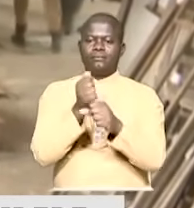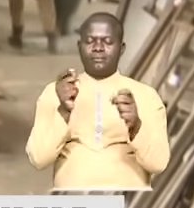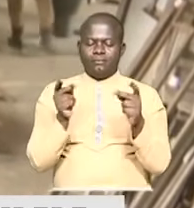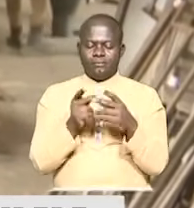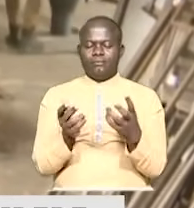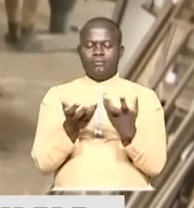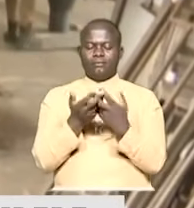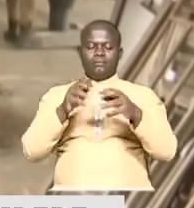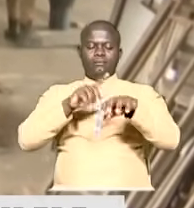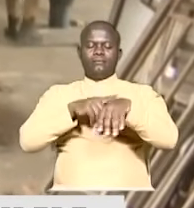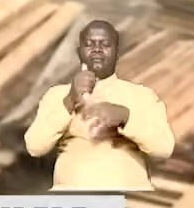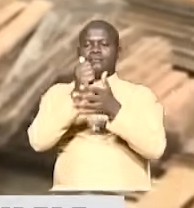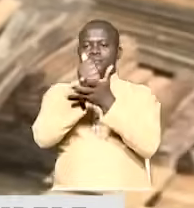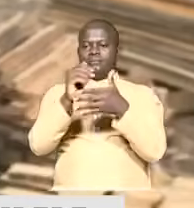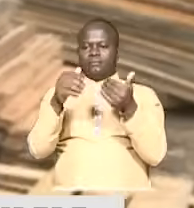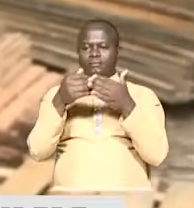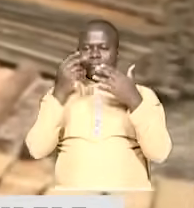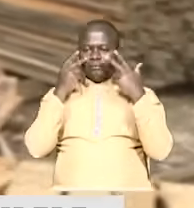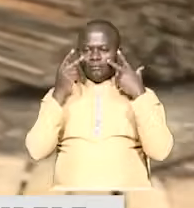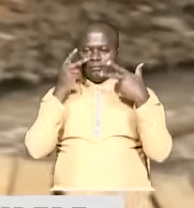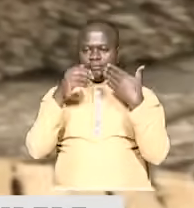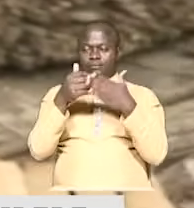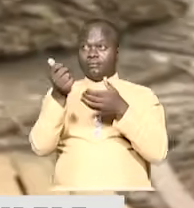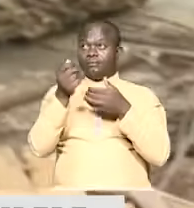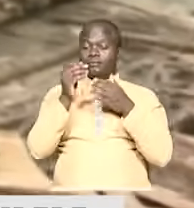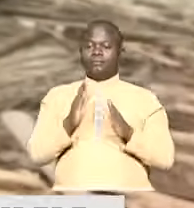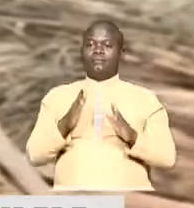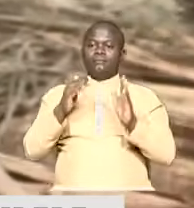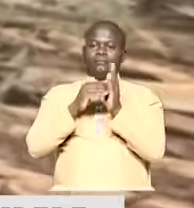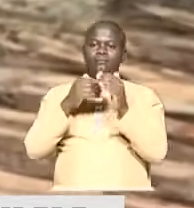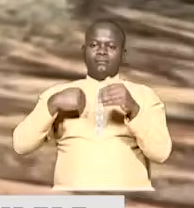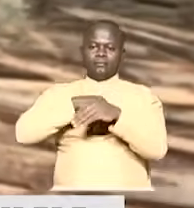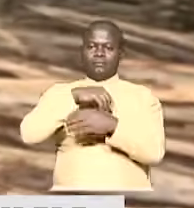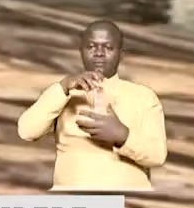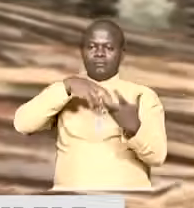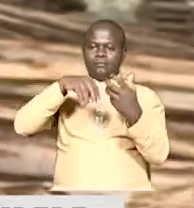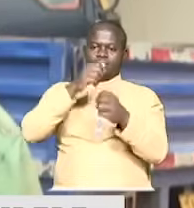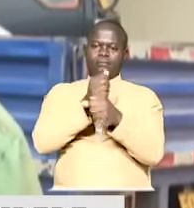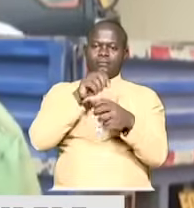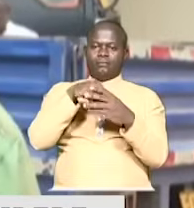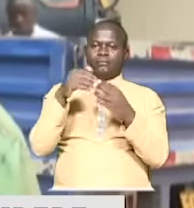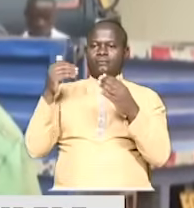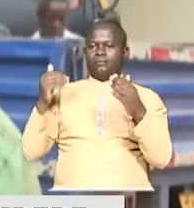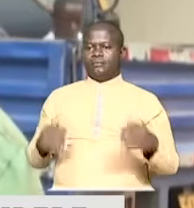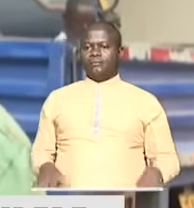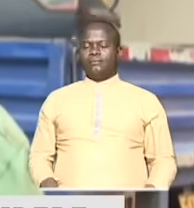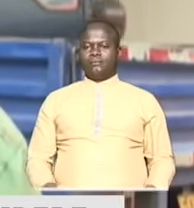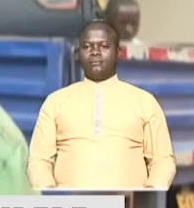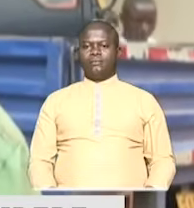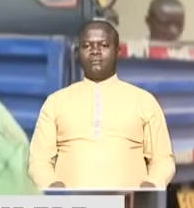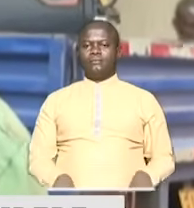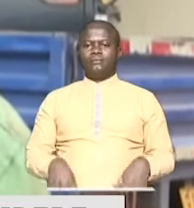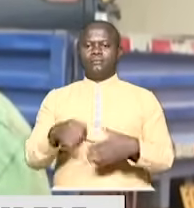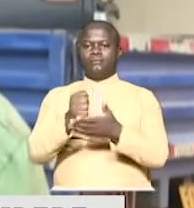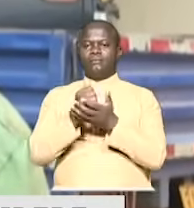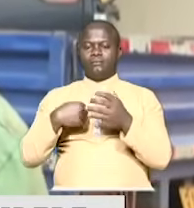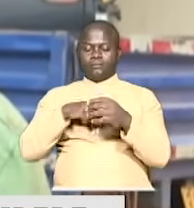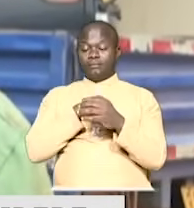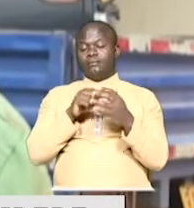hajyanye n'igihe byabafashije kubona abakiriya no guca akajagari bakoreragamo mbere. Aka gakiriro kari kudukemurira byinshi.